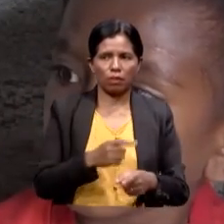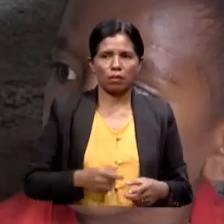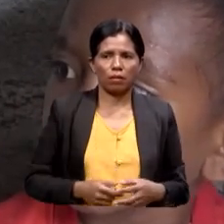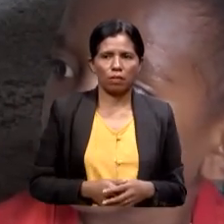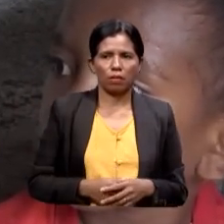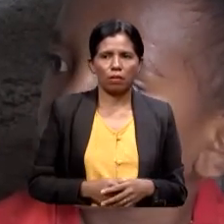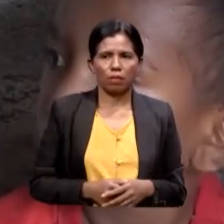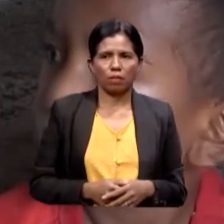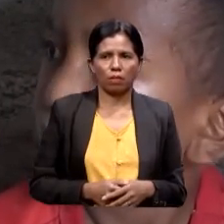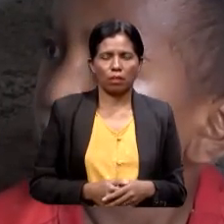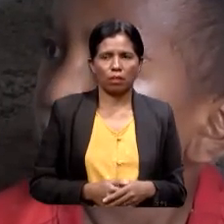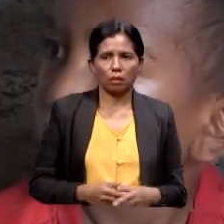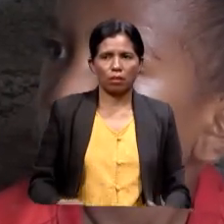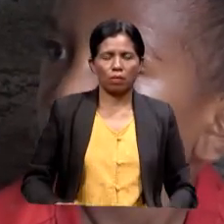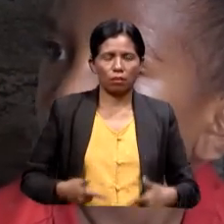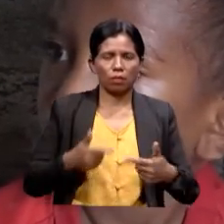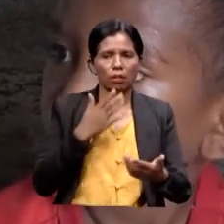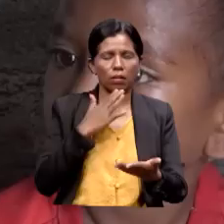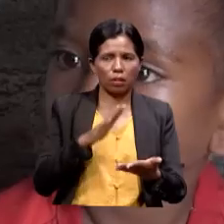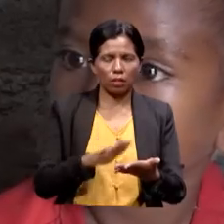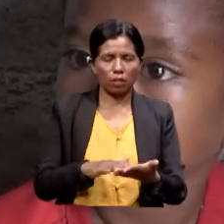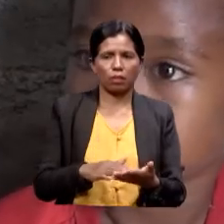pete por estaría aquí ya